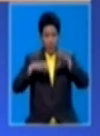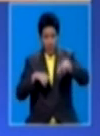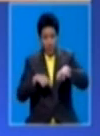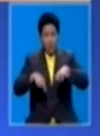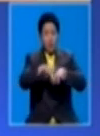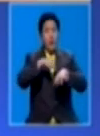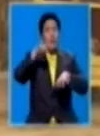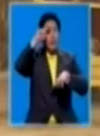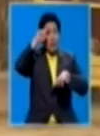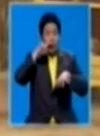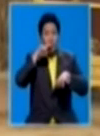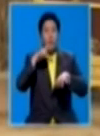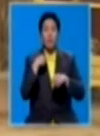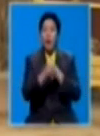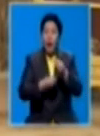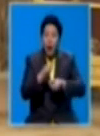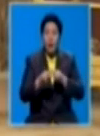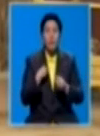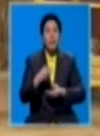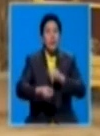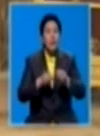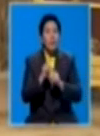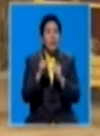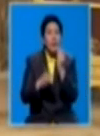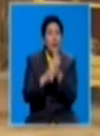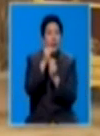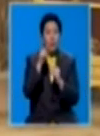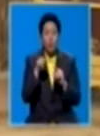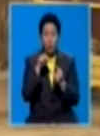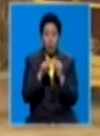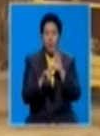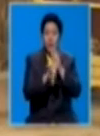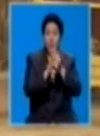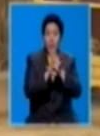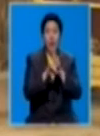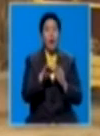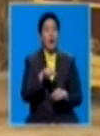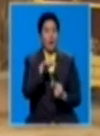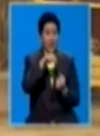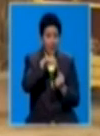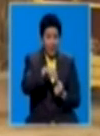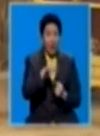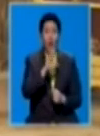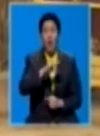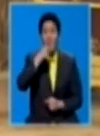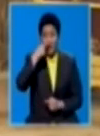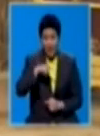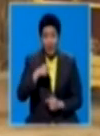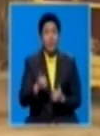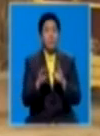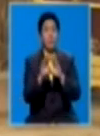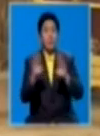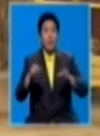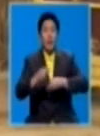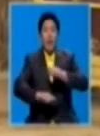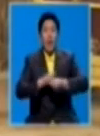ในช่วงวันหยุดเสาร์อาทิตย์แล้วก็อาจจะจัดทำเป็นสัปดาห์รณรงค์กล้วยไม้ดอกไม้ของไทยด้วยนะครับทั้งนี้เพื่ เปิดการต